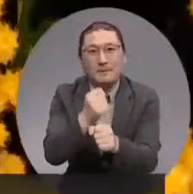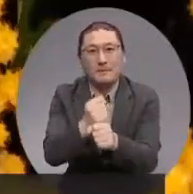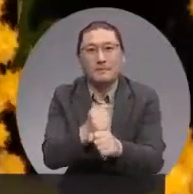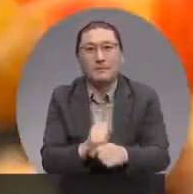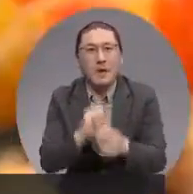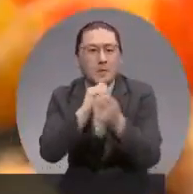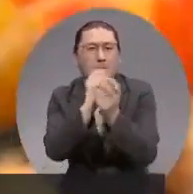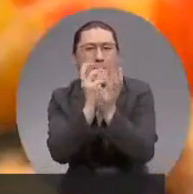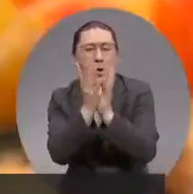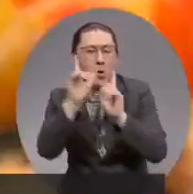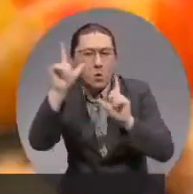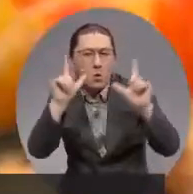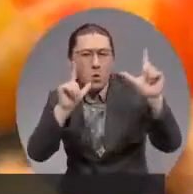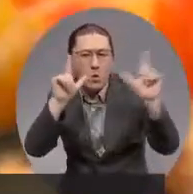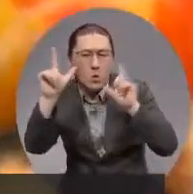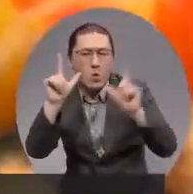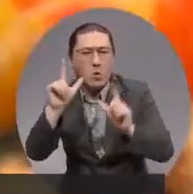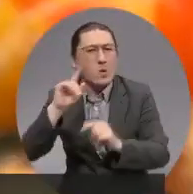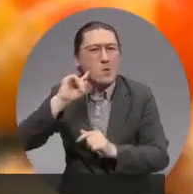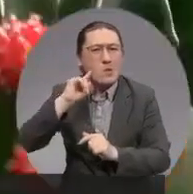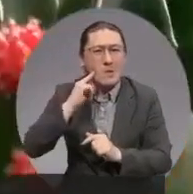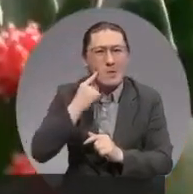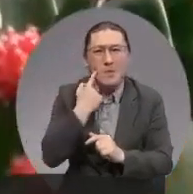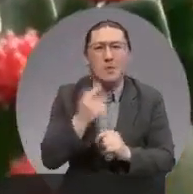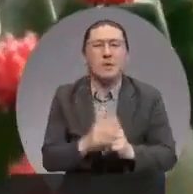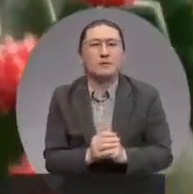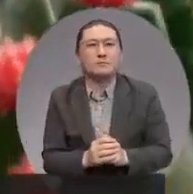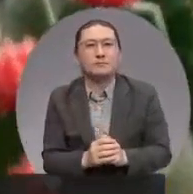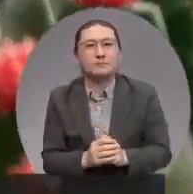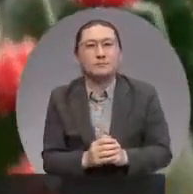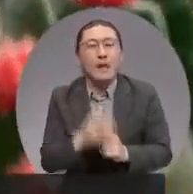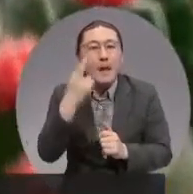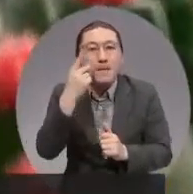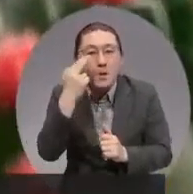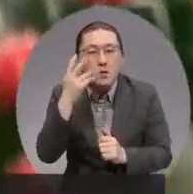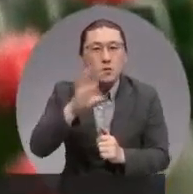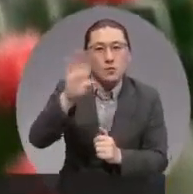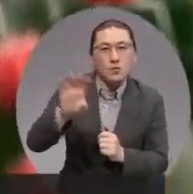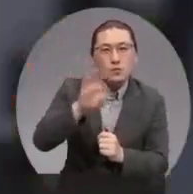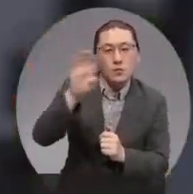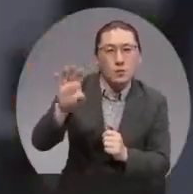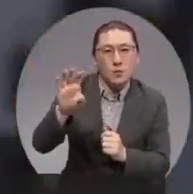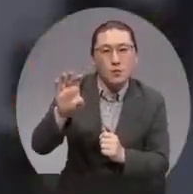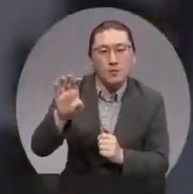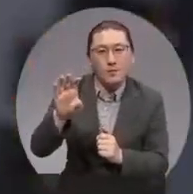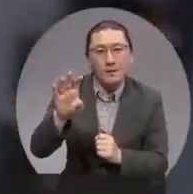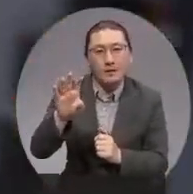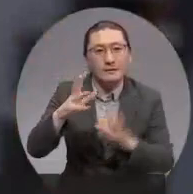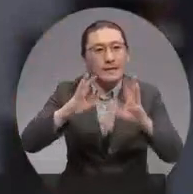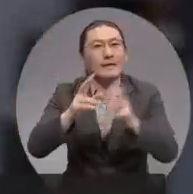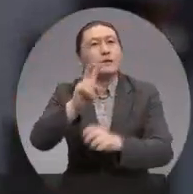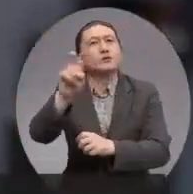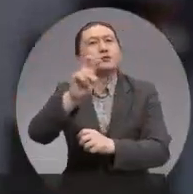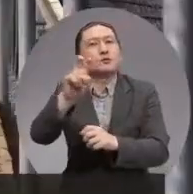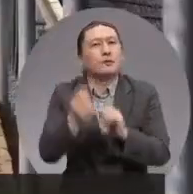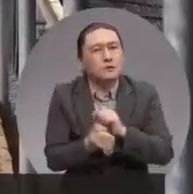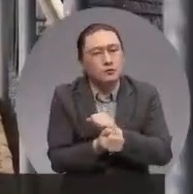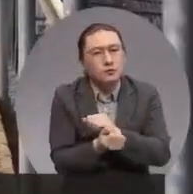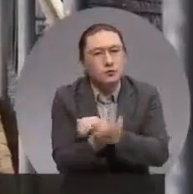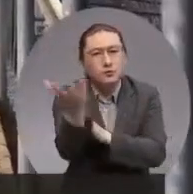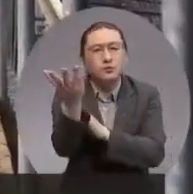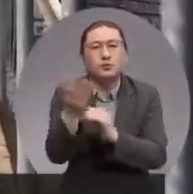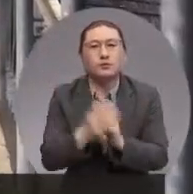꽃처럼 화사한 모양 덕에 원예용으로 인기가 많습니다 미국과 유럽 남미 등 세계 20여개 나라로 수출됩니다